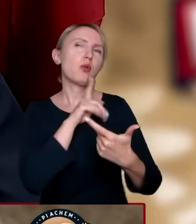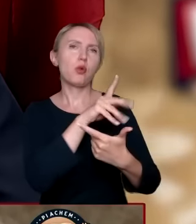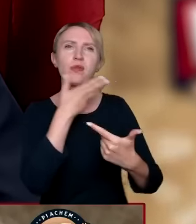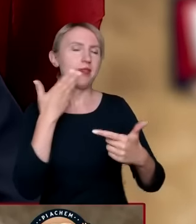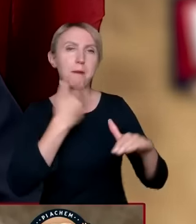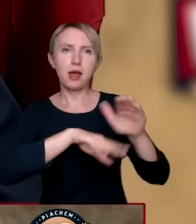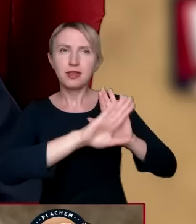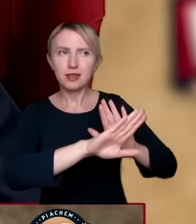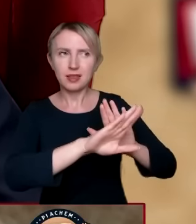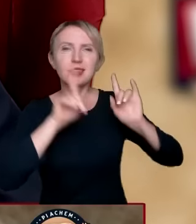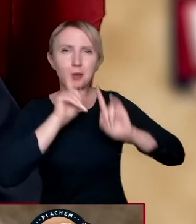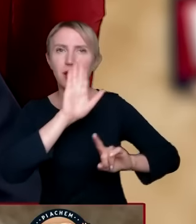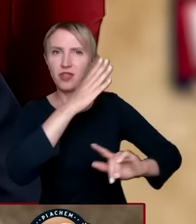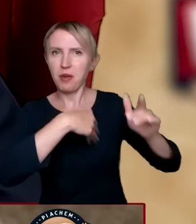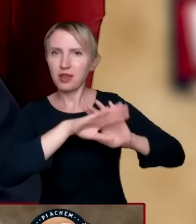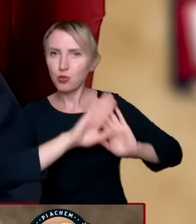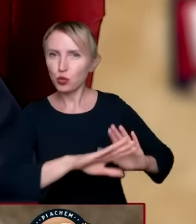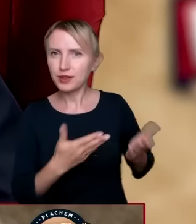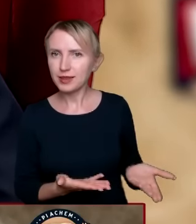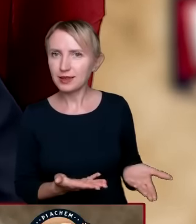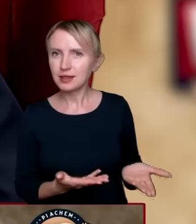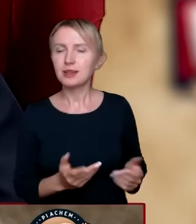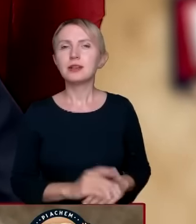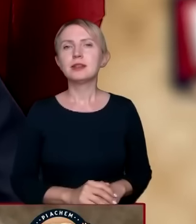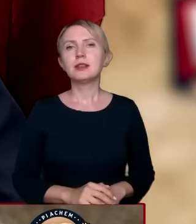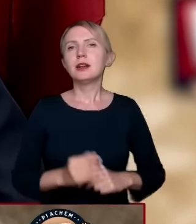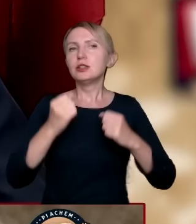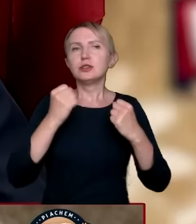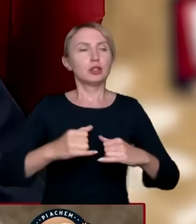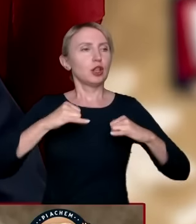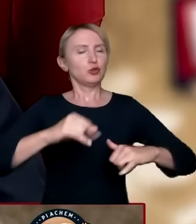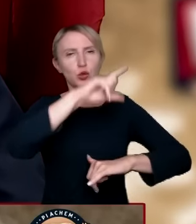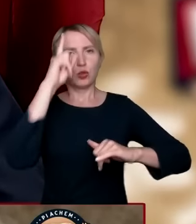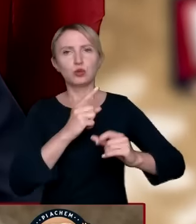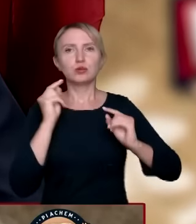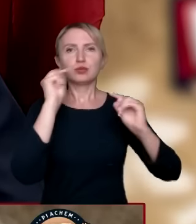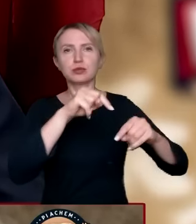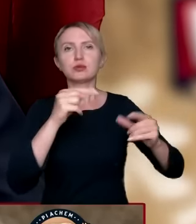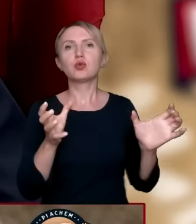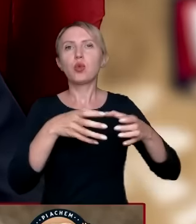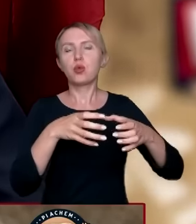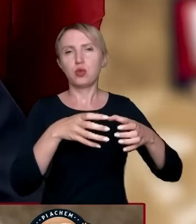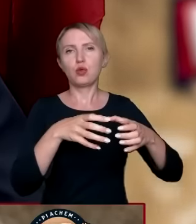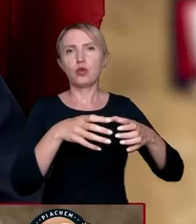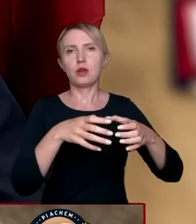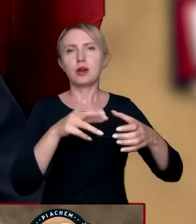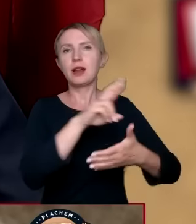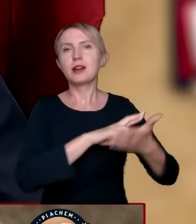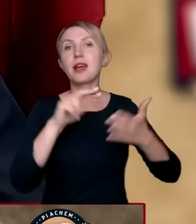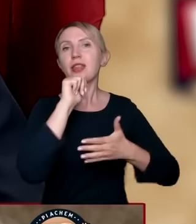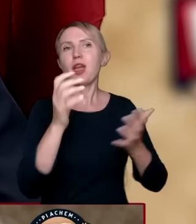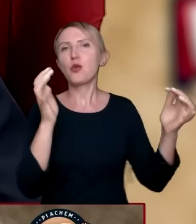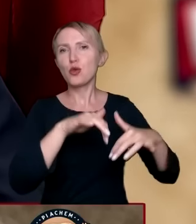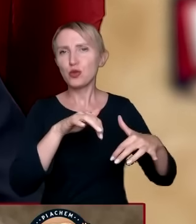a ma immunitet. No i okazało się, że ciężko wysłać silnych ludzi do zgromadzenia Rady Europy,